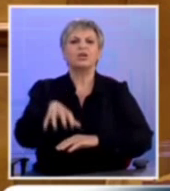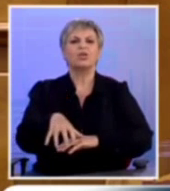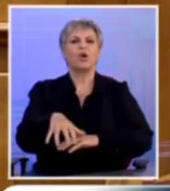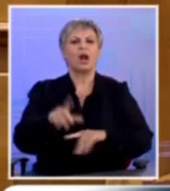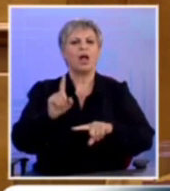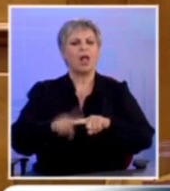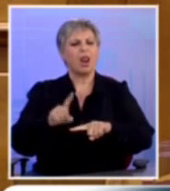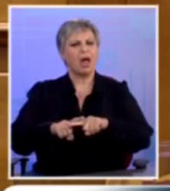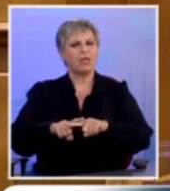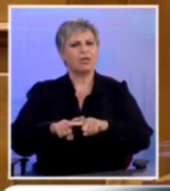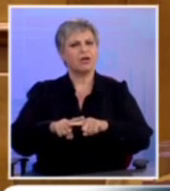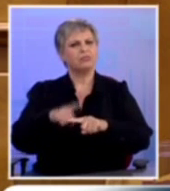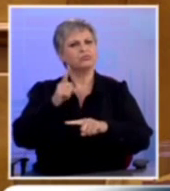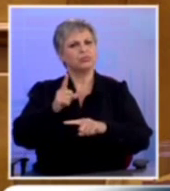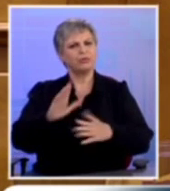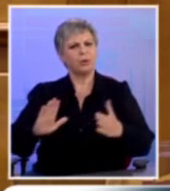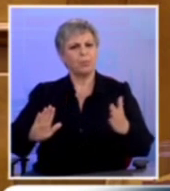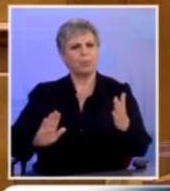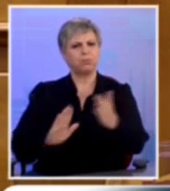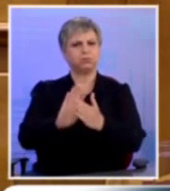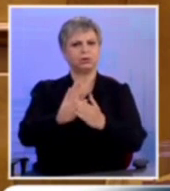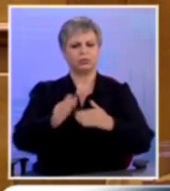μπροστά για να υπερασπιστεί